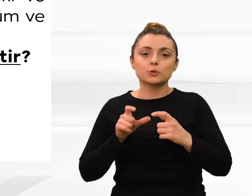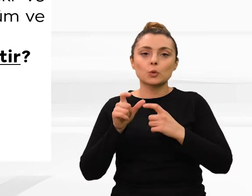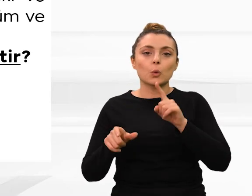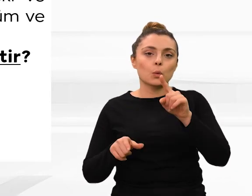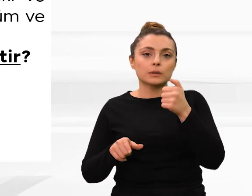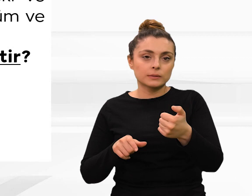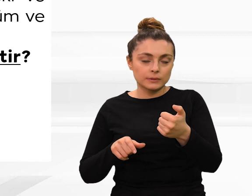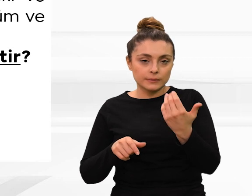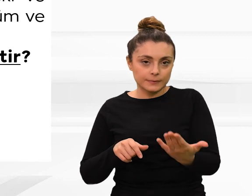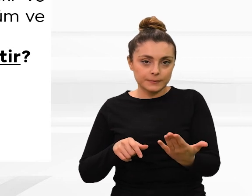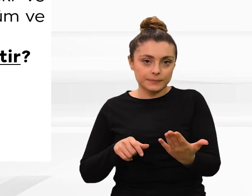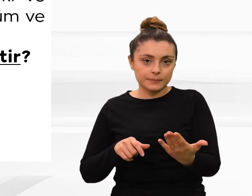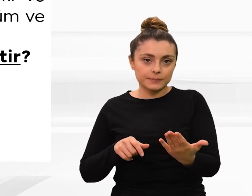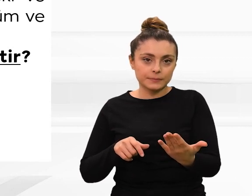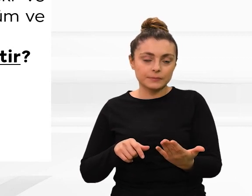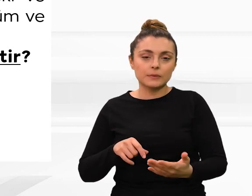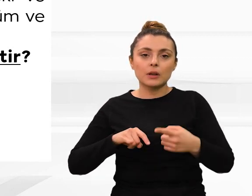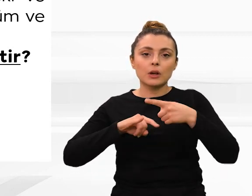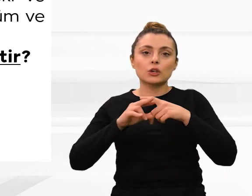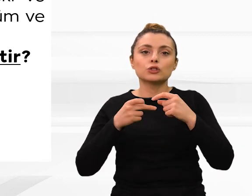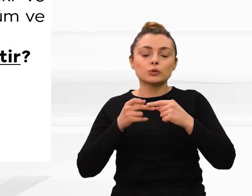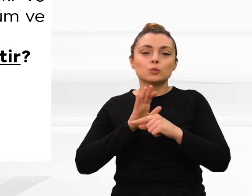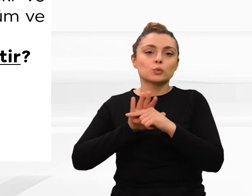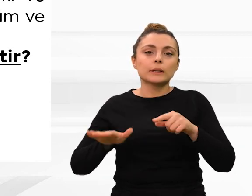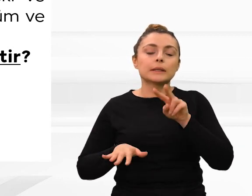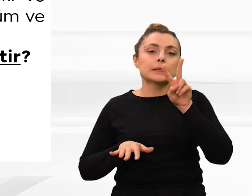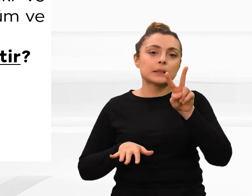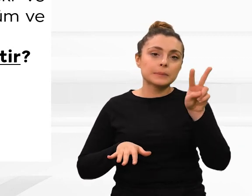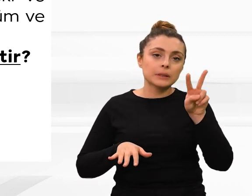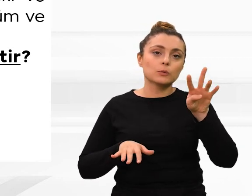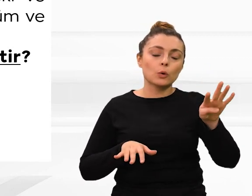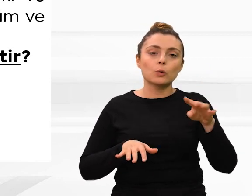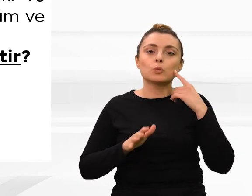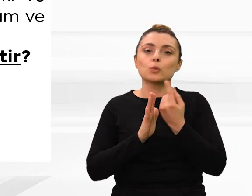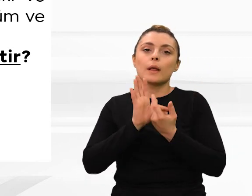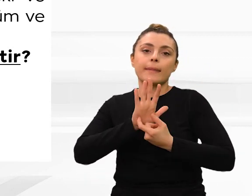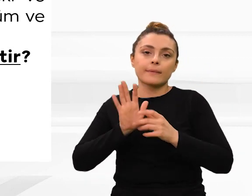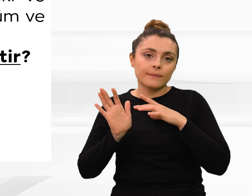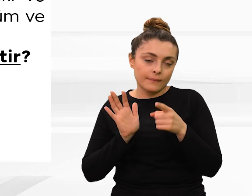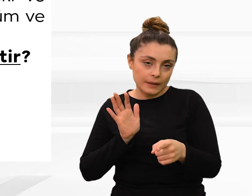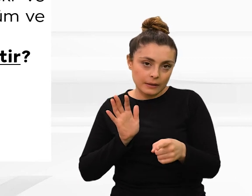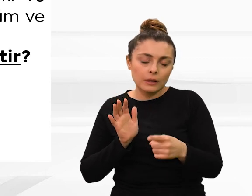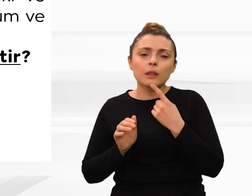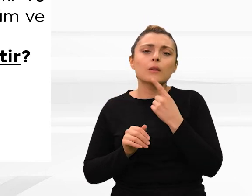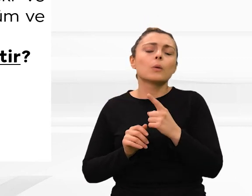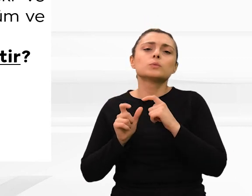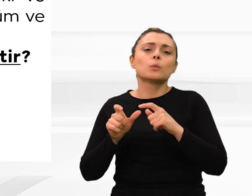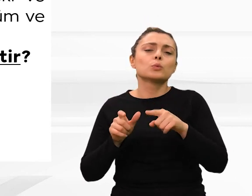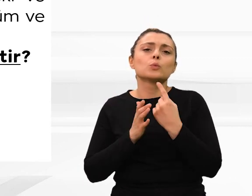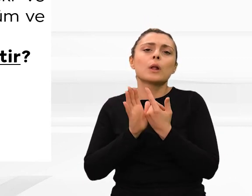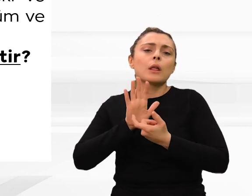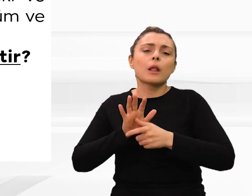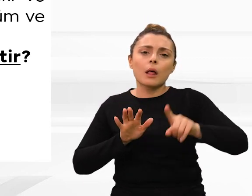sonra 16 Haşr suresi 22-24 ayetler var burada da dört sorumuz da Bu